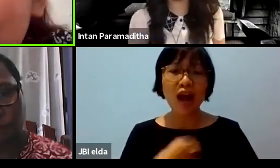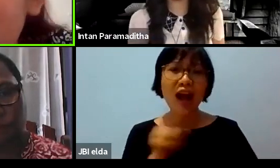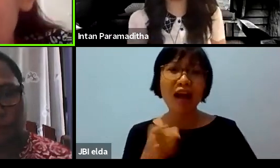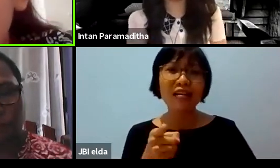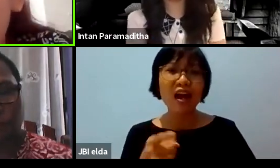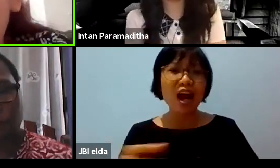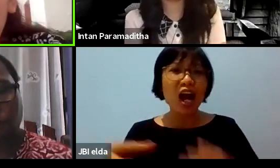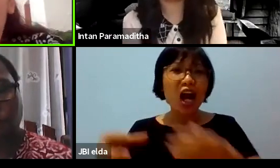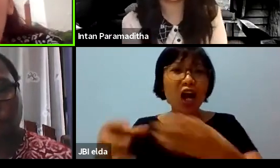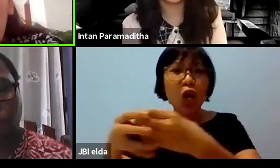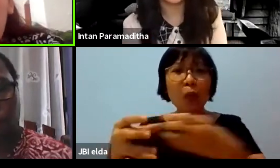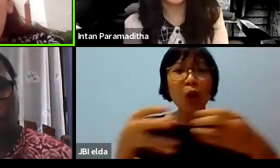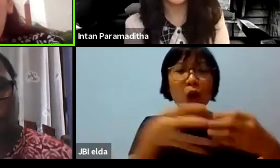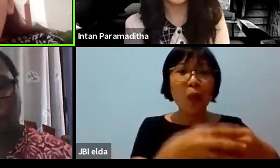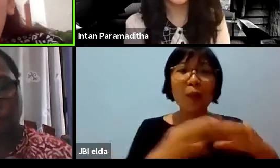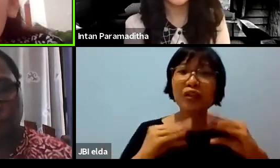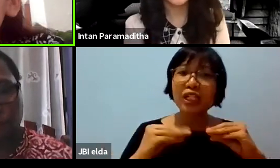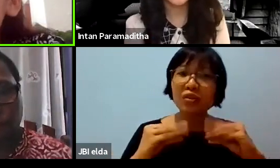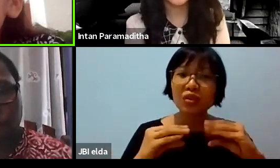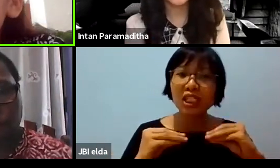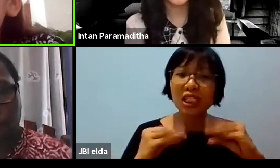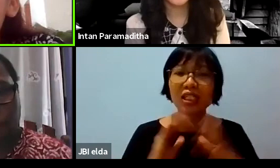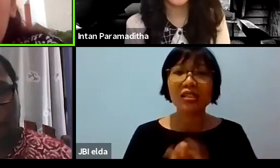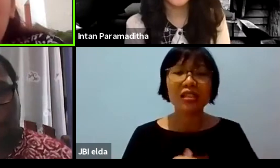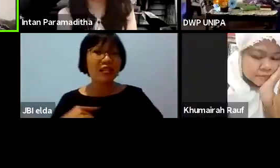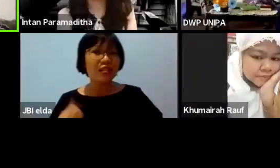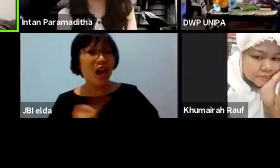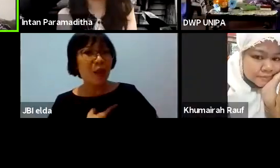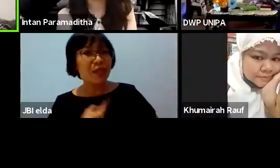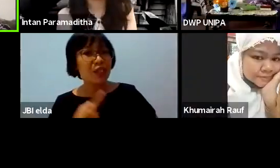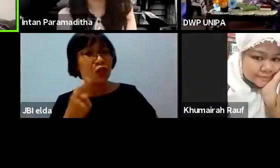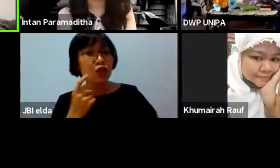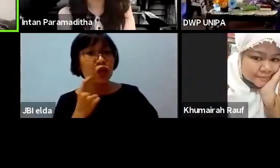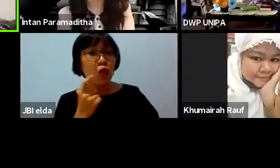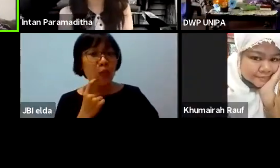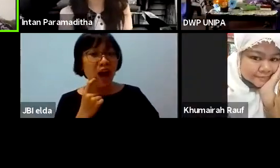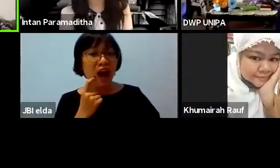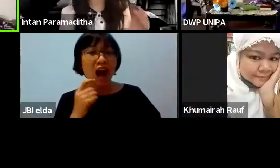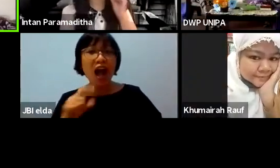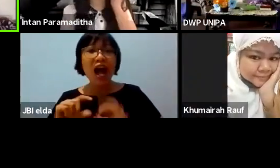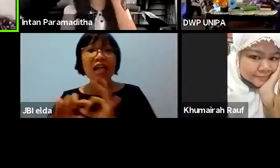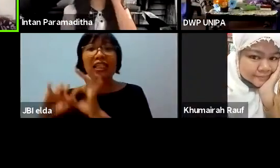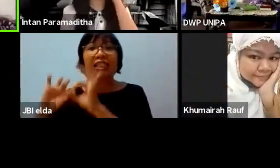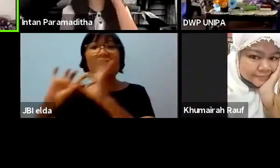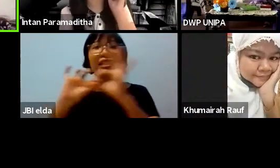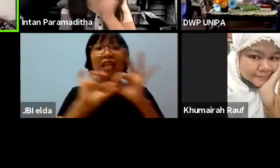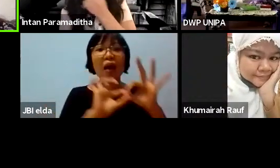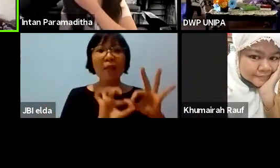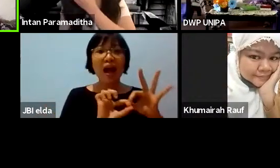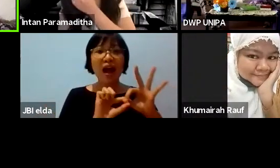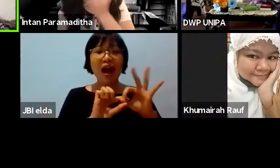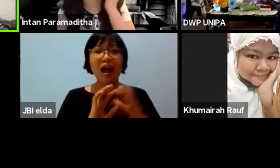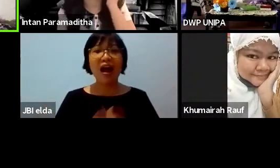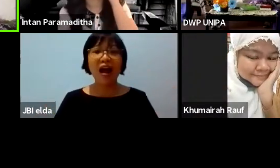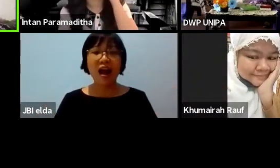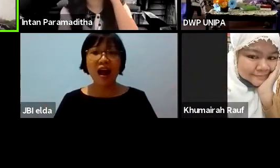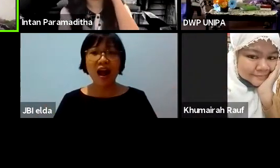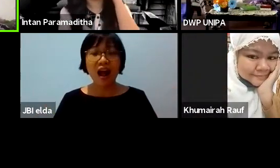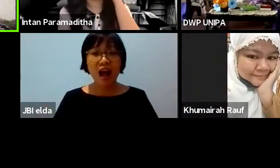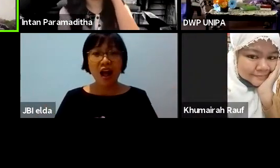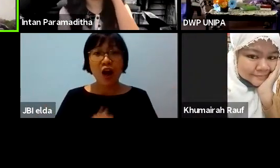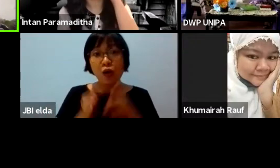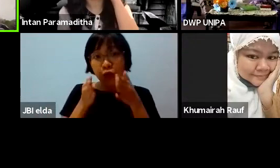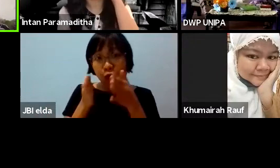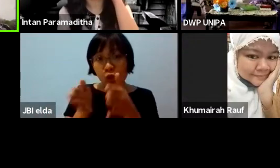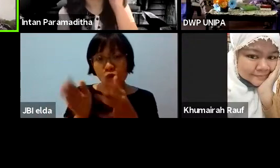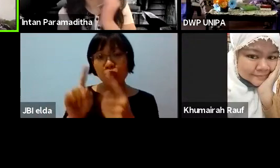gitu, seperti itu. Nah itu kami mencoba untuk ya bekerja sama gitu ya, fokus kami adalah pada mahasiswa gitu,